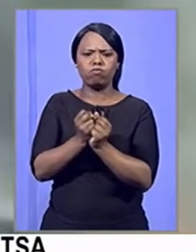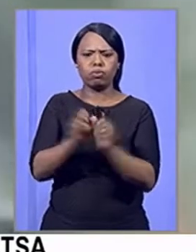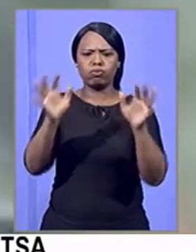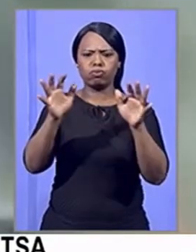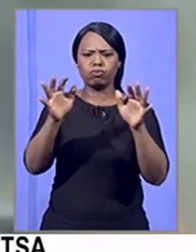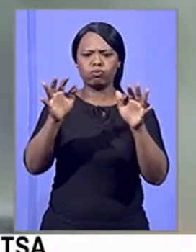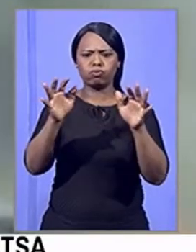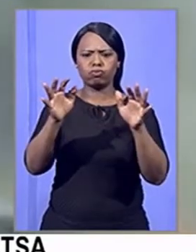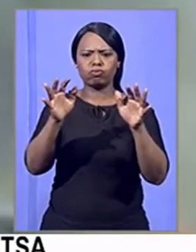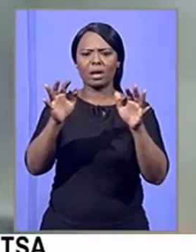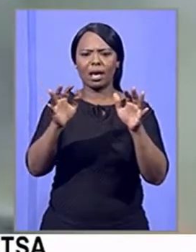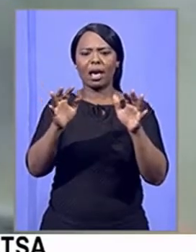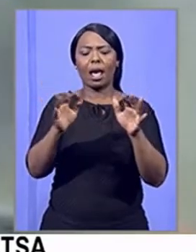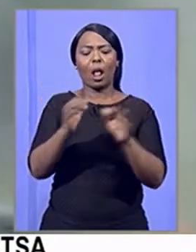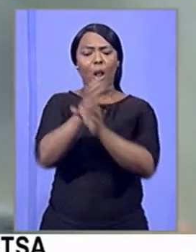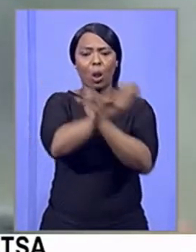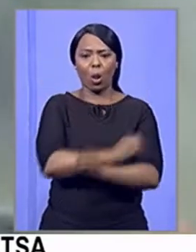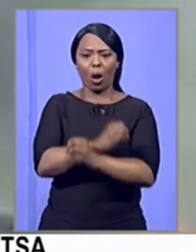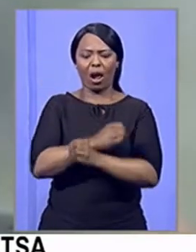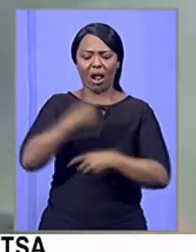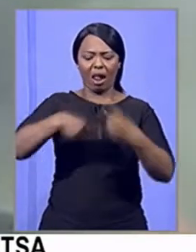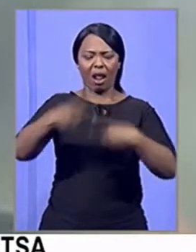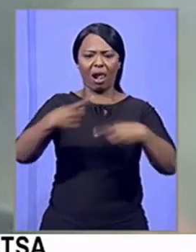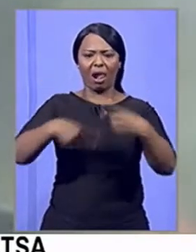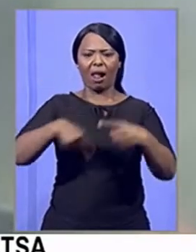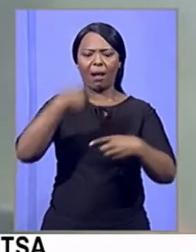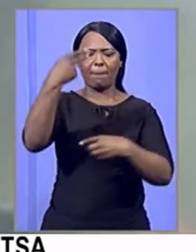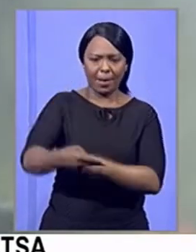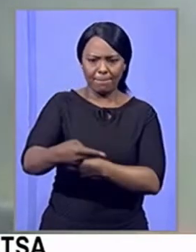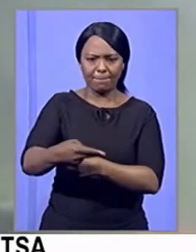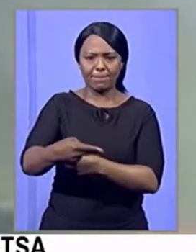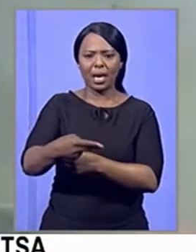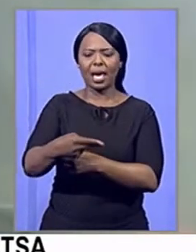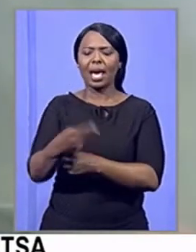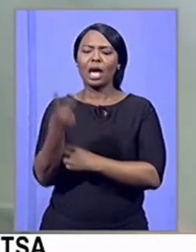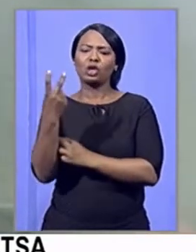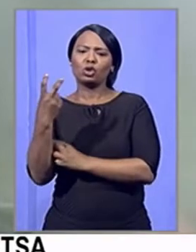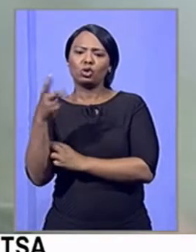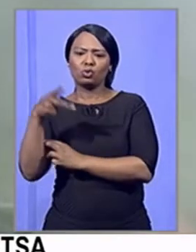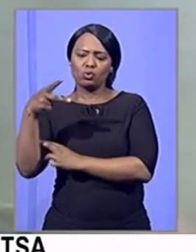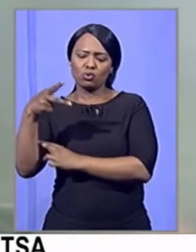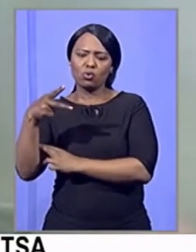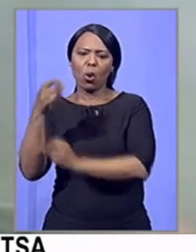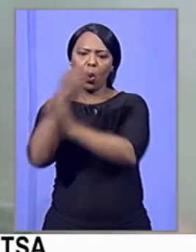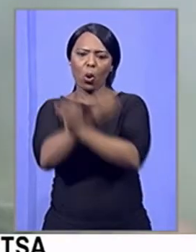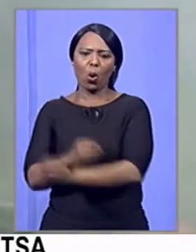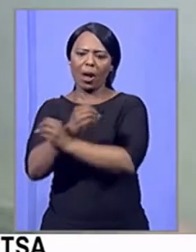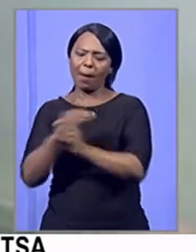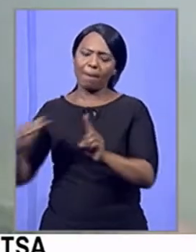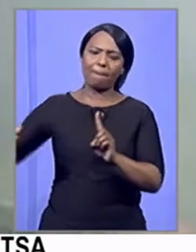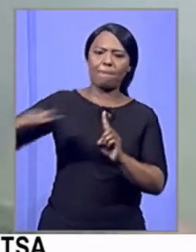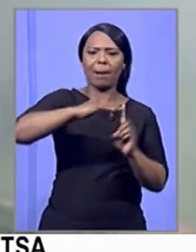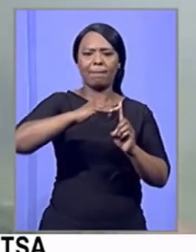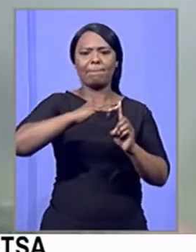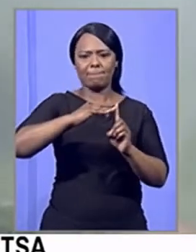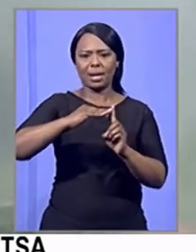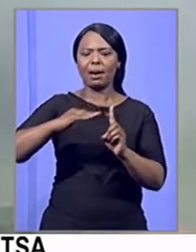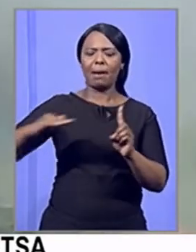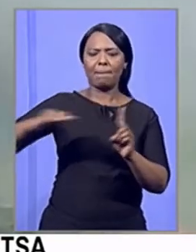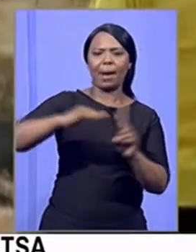phethoha, mme nakong eo sephethephethe se fokotsehang lori ya bobedi e tlile ka lebelo le hodimo ya thulana le lori ya boraro pele makoloi a